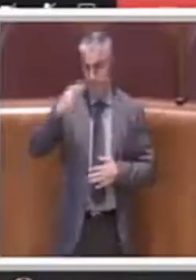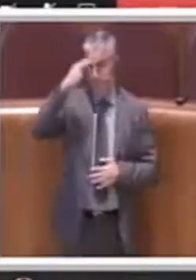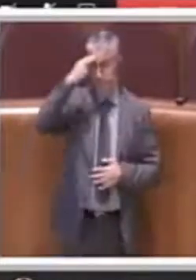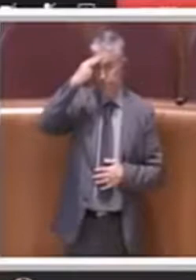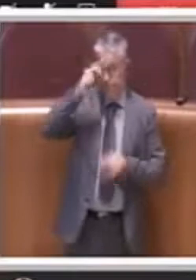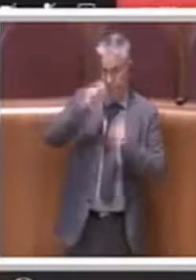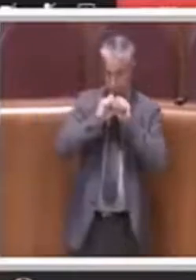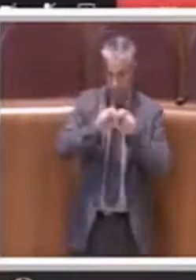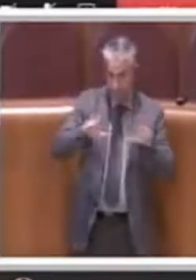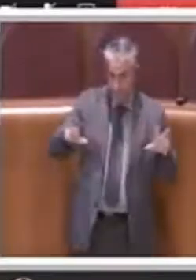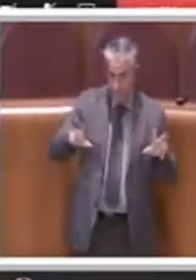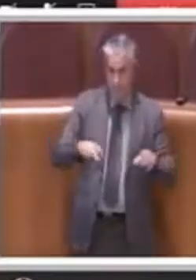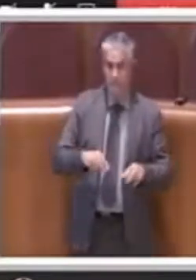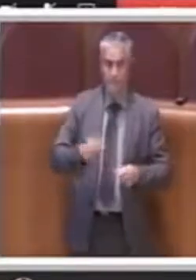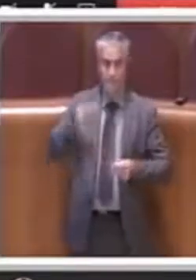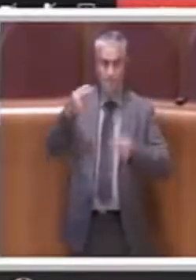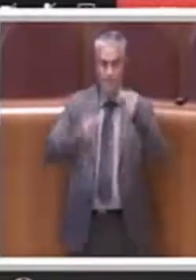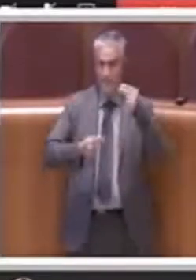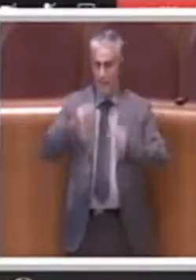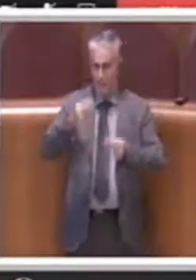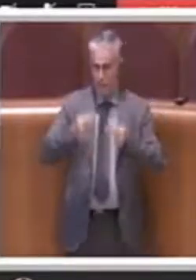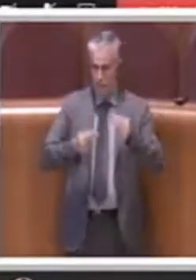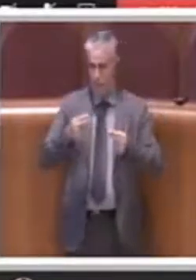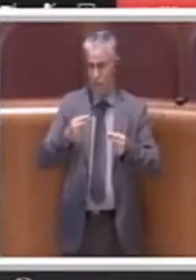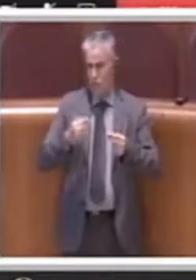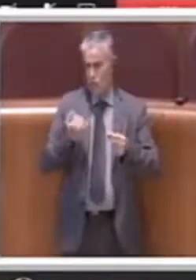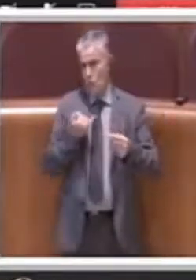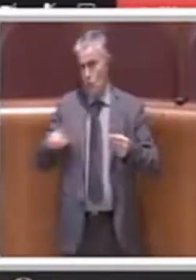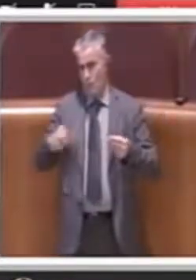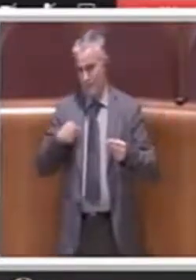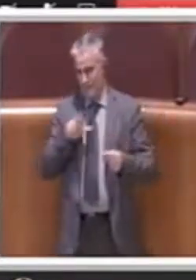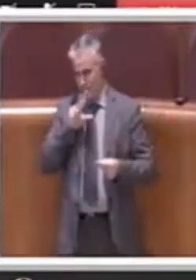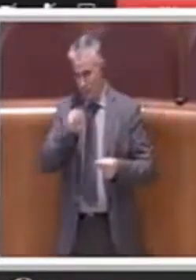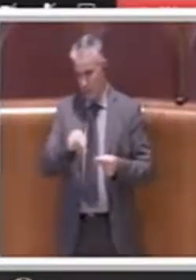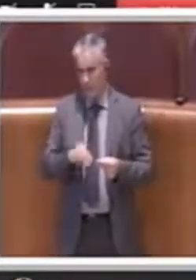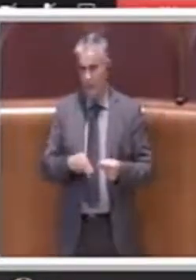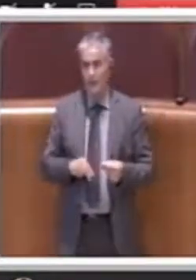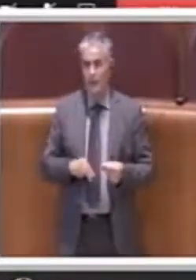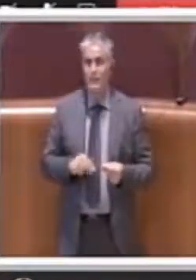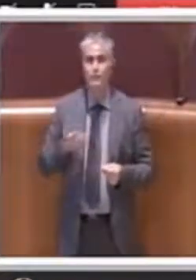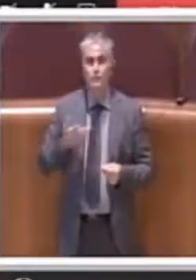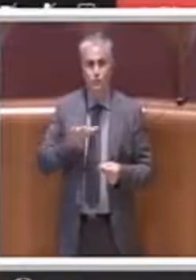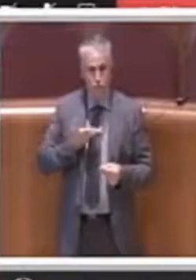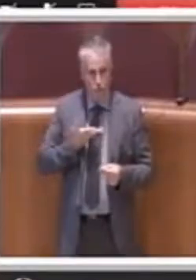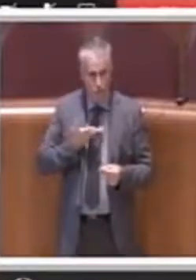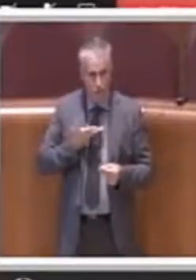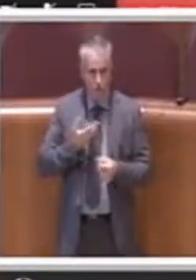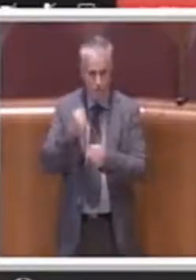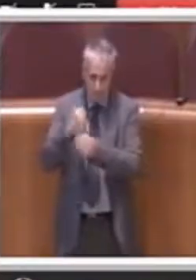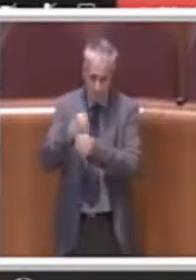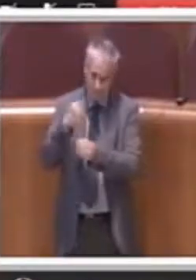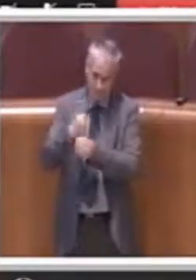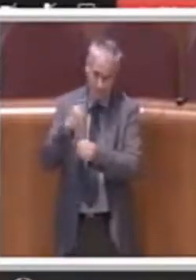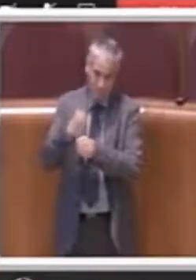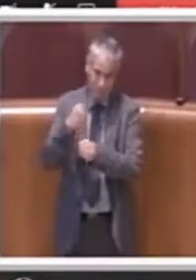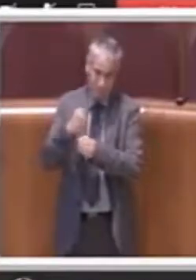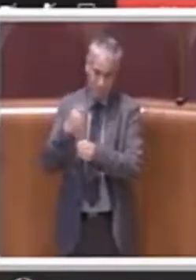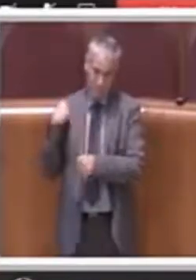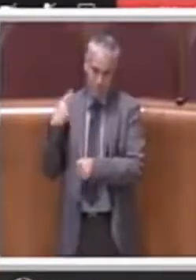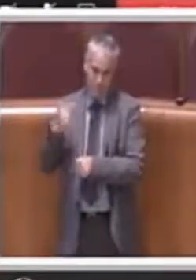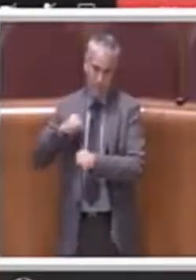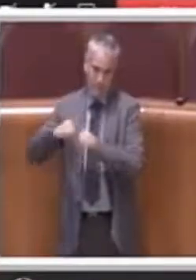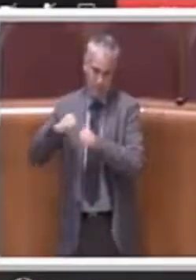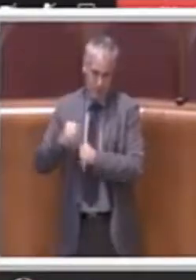visto che si parla un po' di tutto nel bilancio e poi concludo davvero, vorrei anche ricordare la buona opera di questa amministrazione, perché non